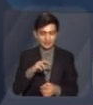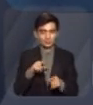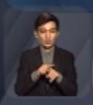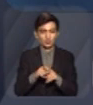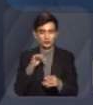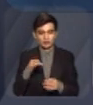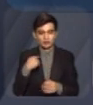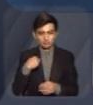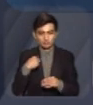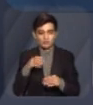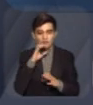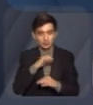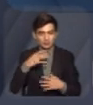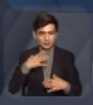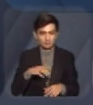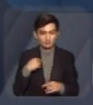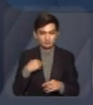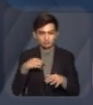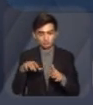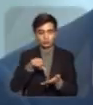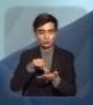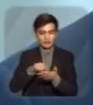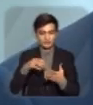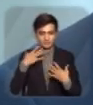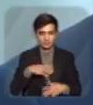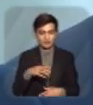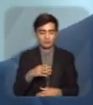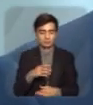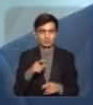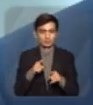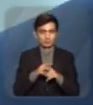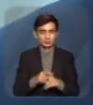деятельность привязать к совершению данного преступления, хотя я на нем изначально никакого участия не принимал.